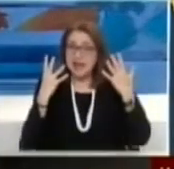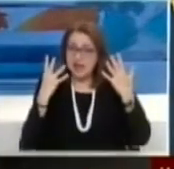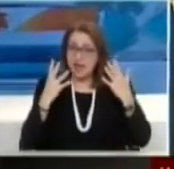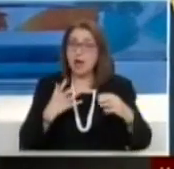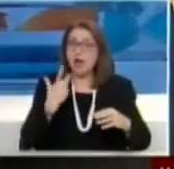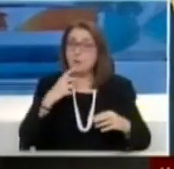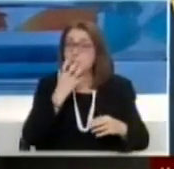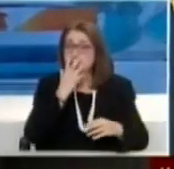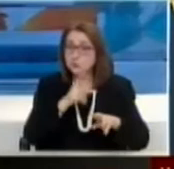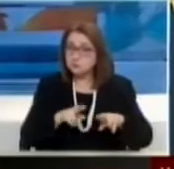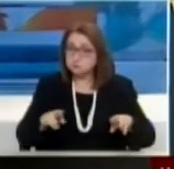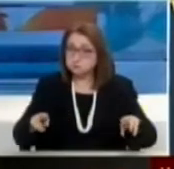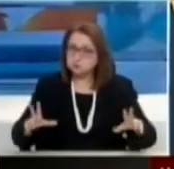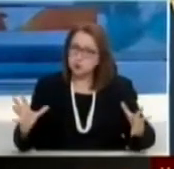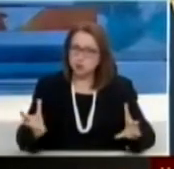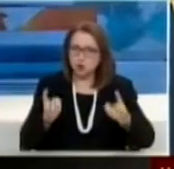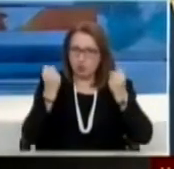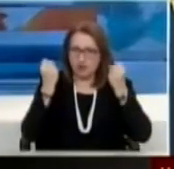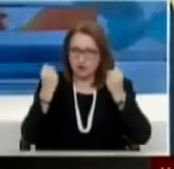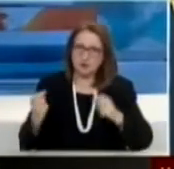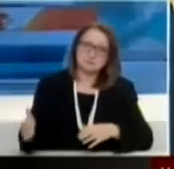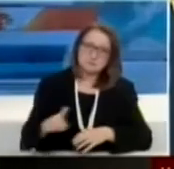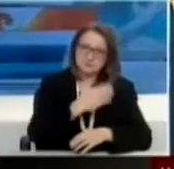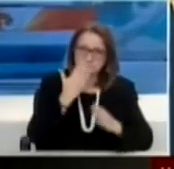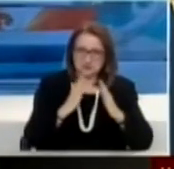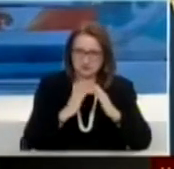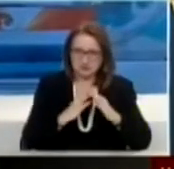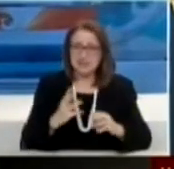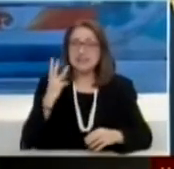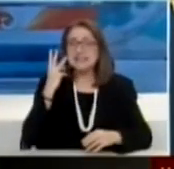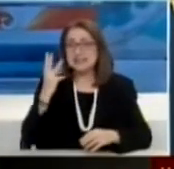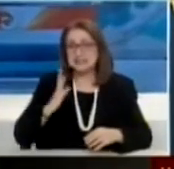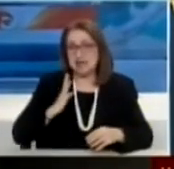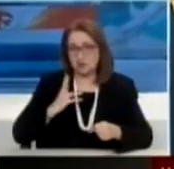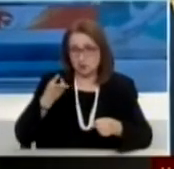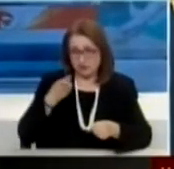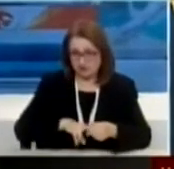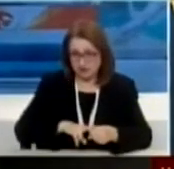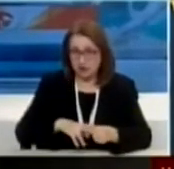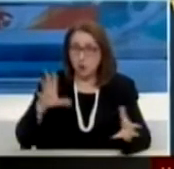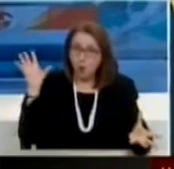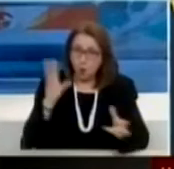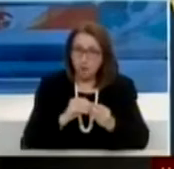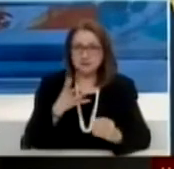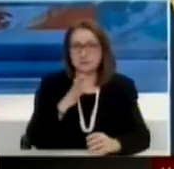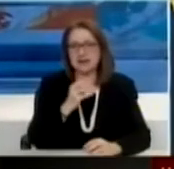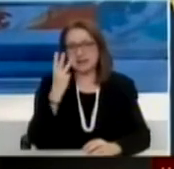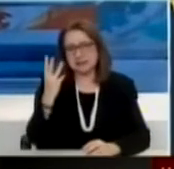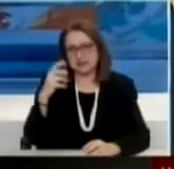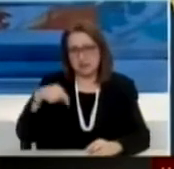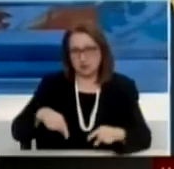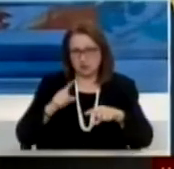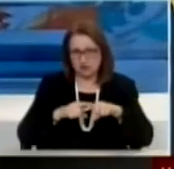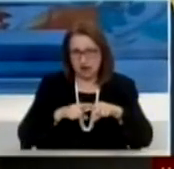ΜΕΘ. Τέλος, έχουμε 3 ακόμα καταγεγραμμένους θανάτους και 53 θανάτους συνολικά στη χώρα. Η